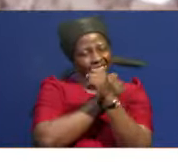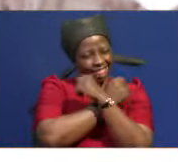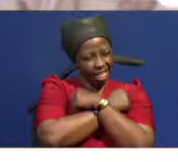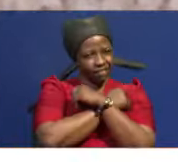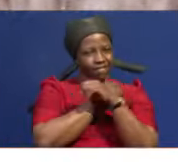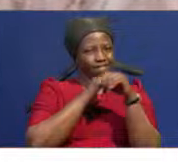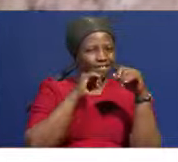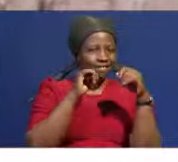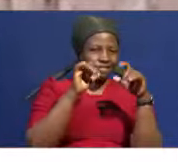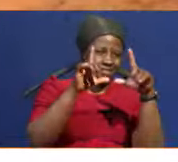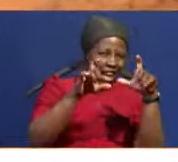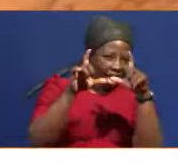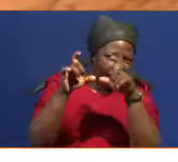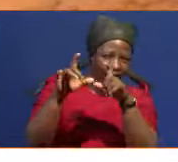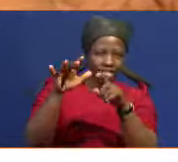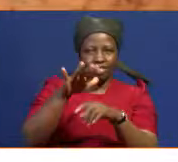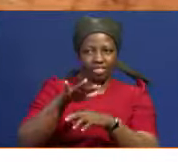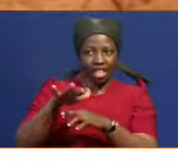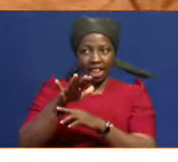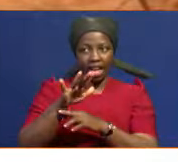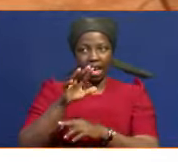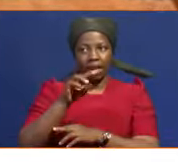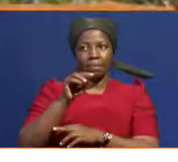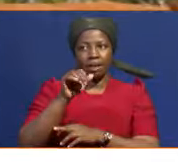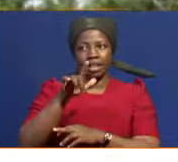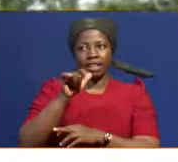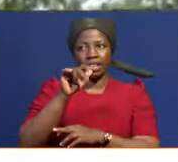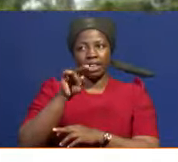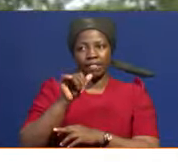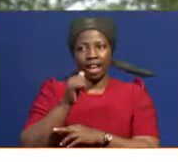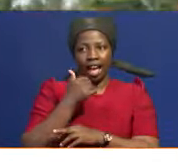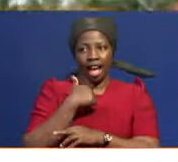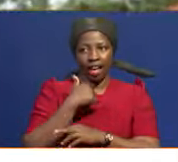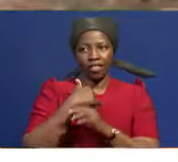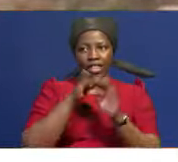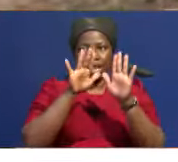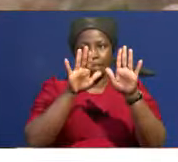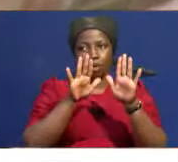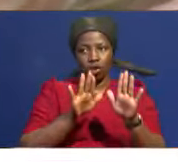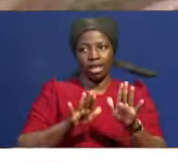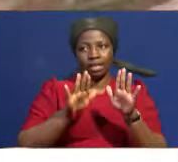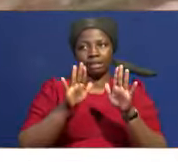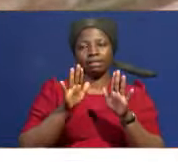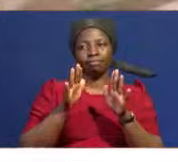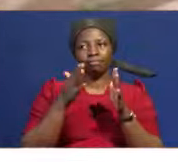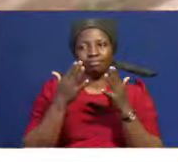hili. Marafa ina umuhimu wa kitamaduni kwa jamii za eneo hili.